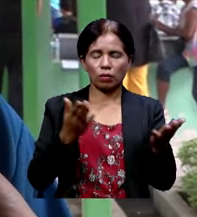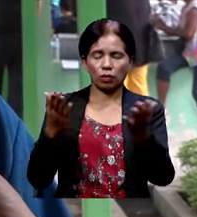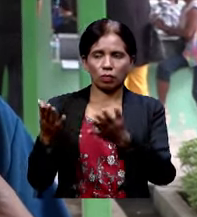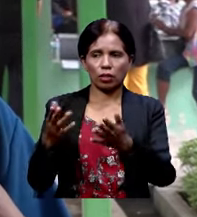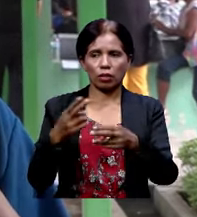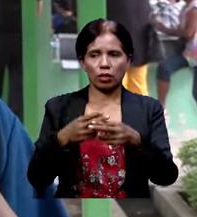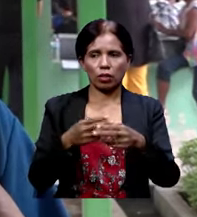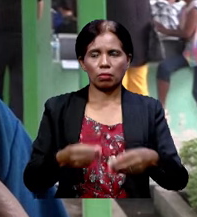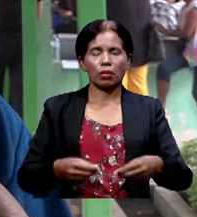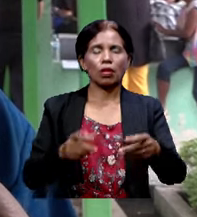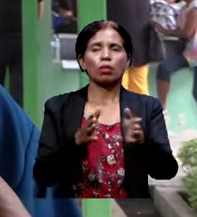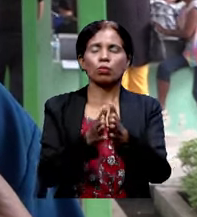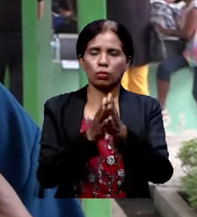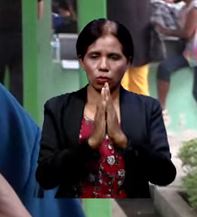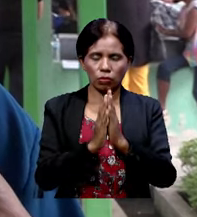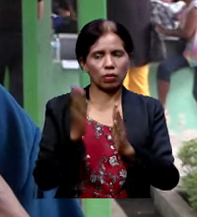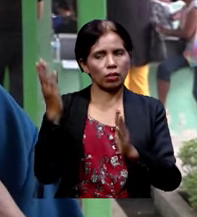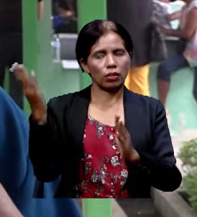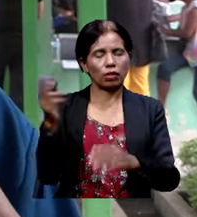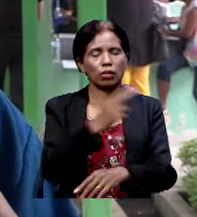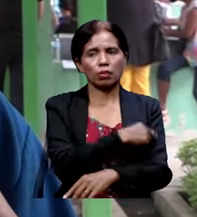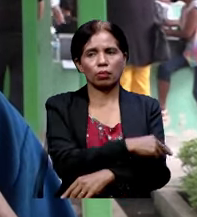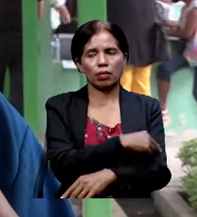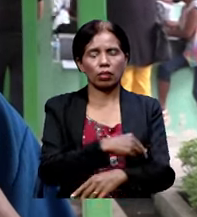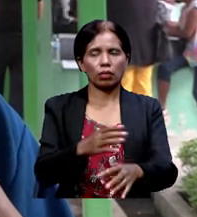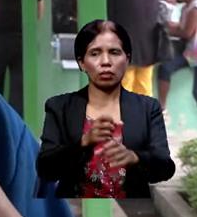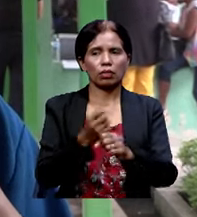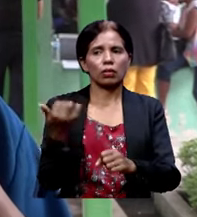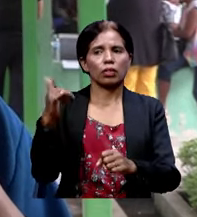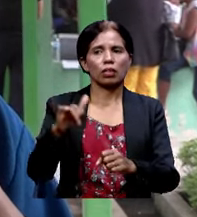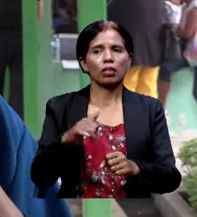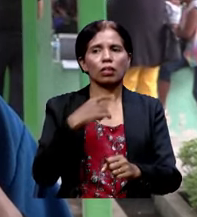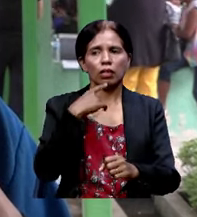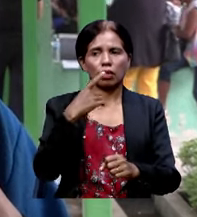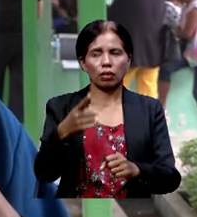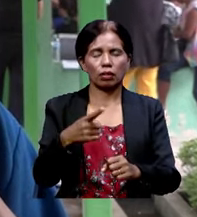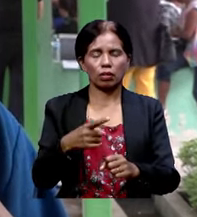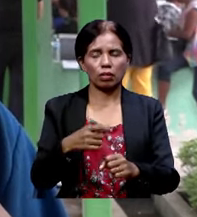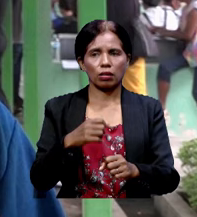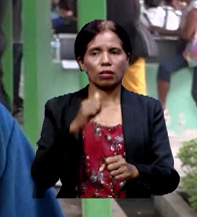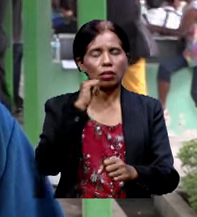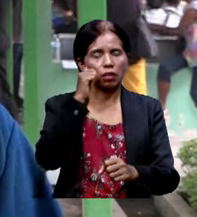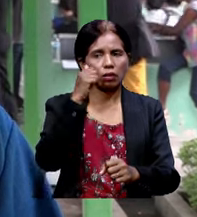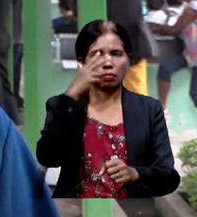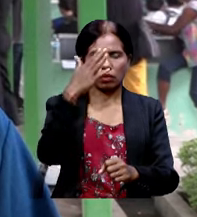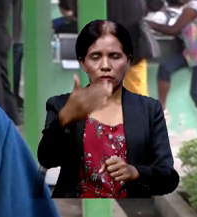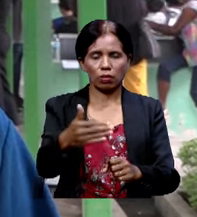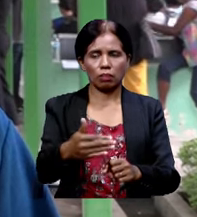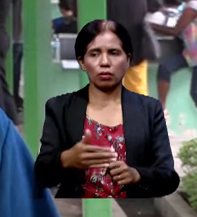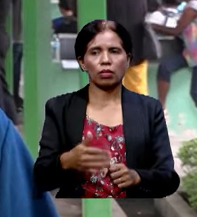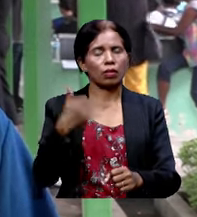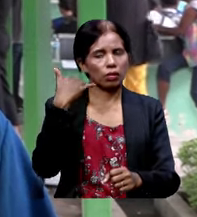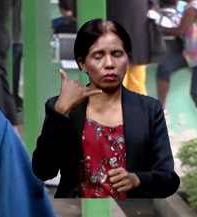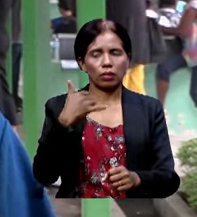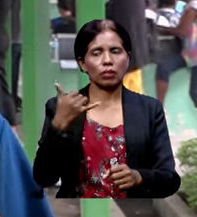dana lor ba kumfiru ma pali ana ba. Ia karek hat simu mebe serjian laya dia bayrua maka tu telponi basira. Ase ne malaya,